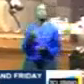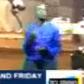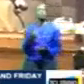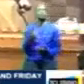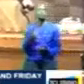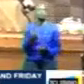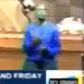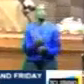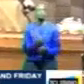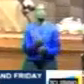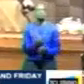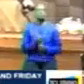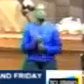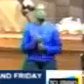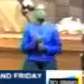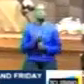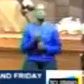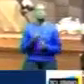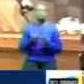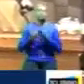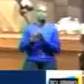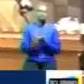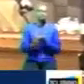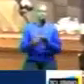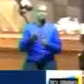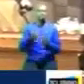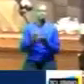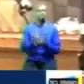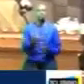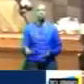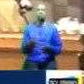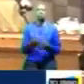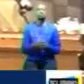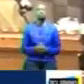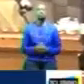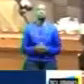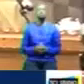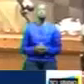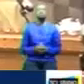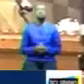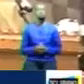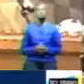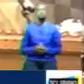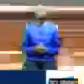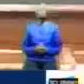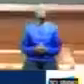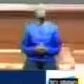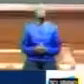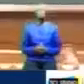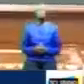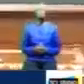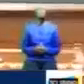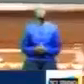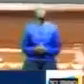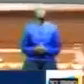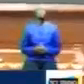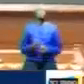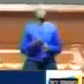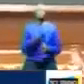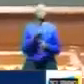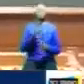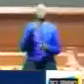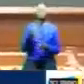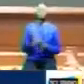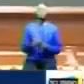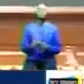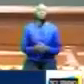séduction est liée à cela. Na wakati mtu ashiti asha kutongozwa na ile pepo mchafu. Quand la